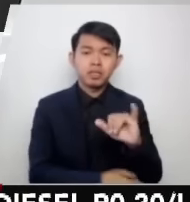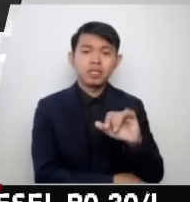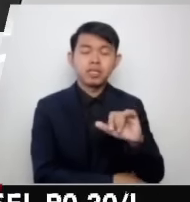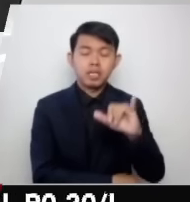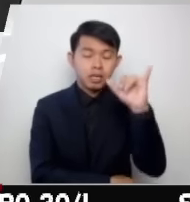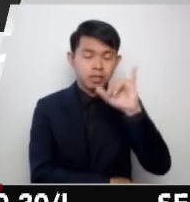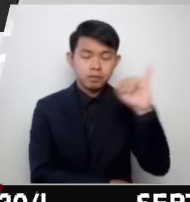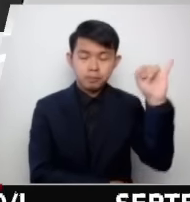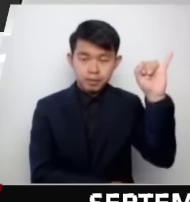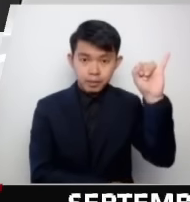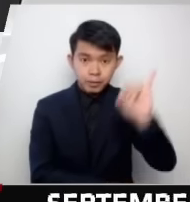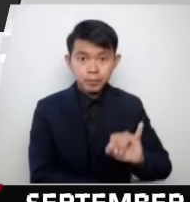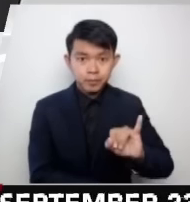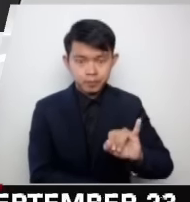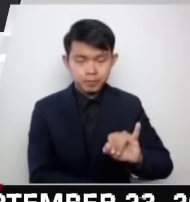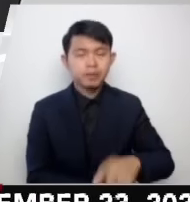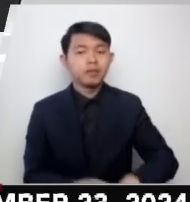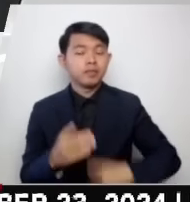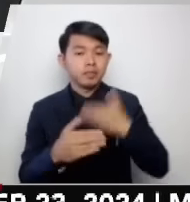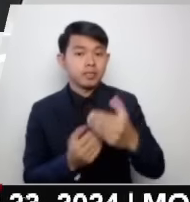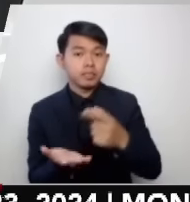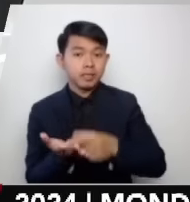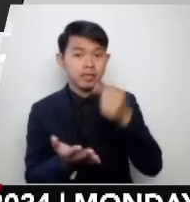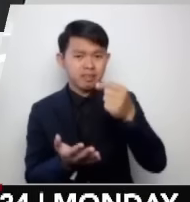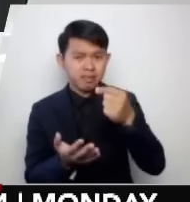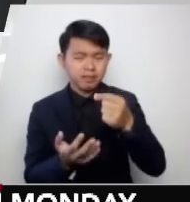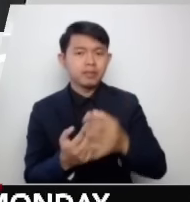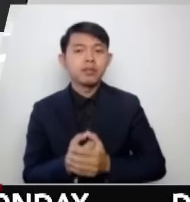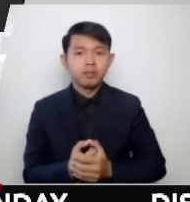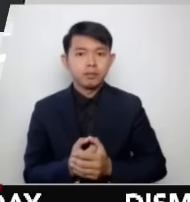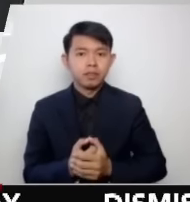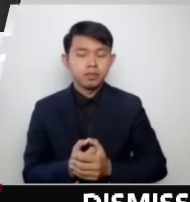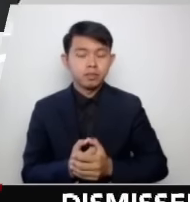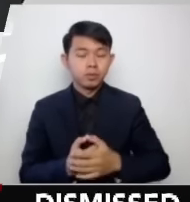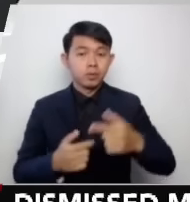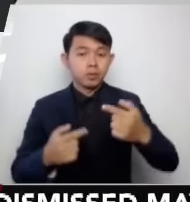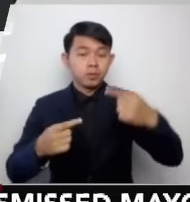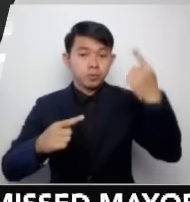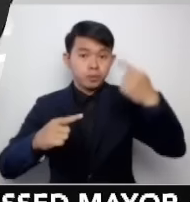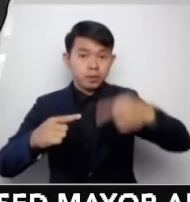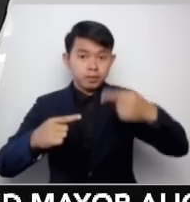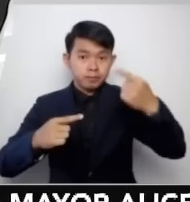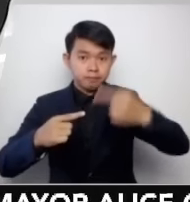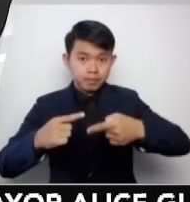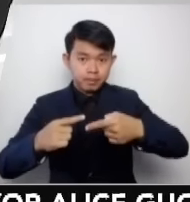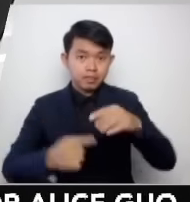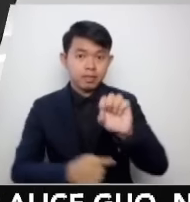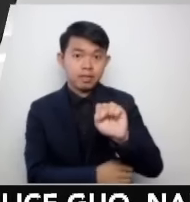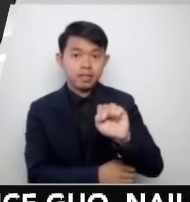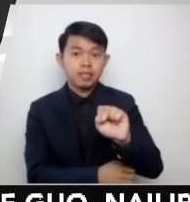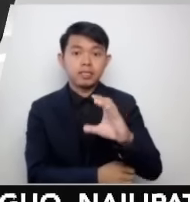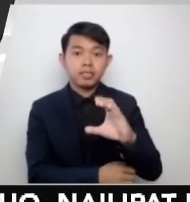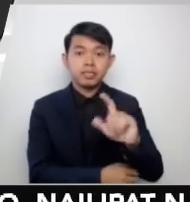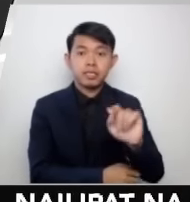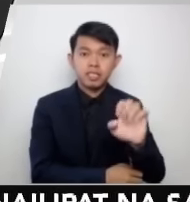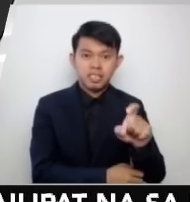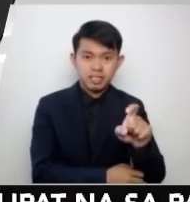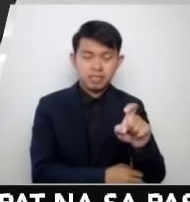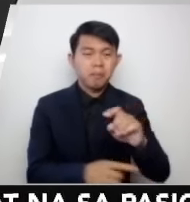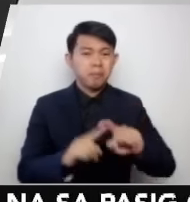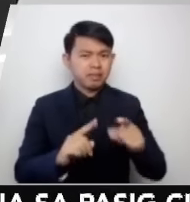biglang bumaba ang barrier ng tollgate ng SCTEX na hindi pa nakakalampas ang sasakyan. Ang mainit na balita hatid ni Claire Lacanilaw